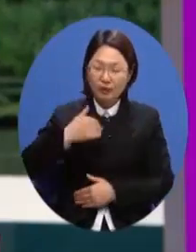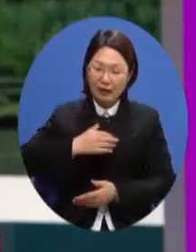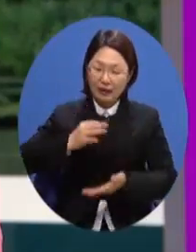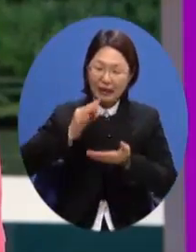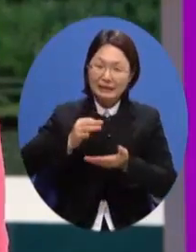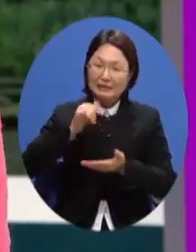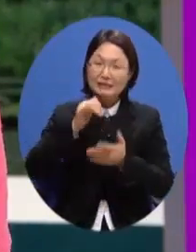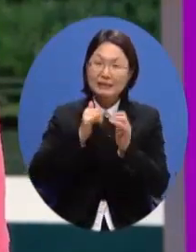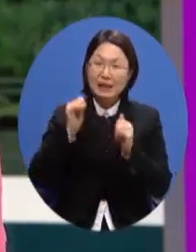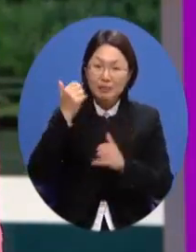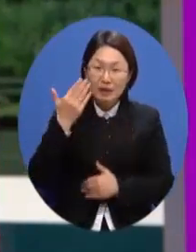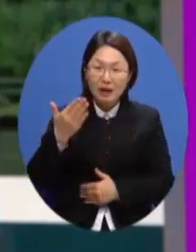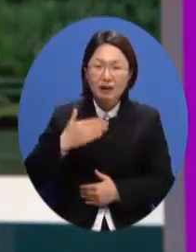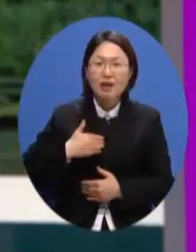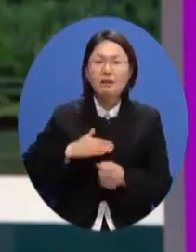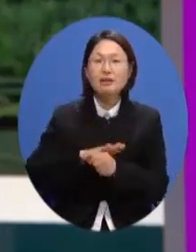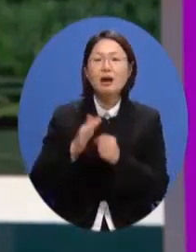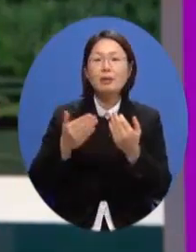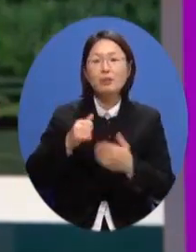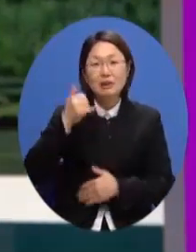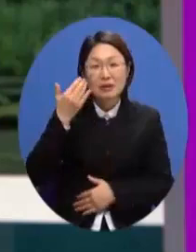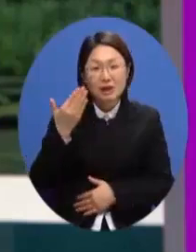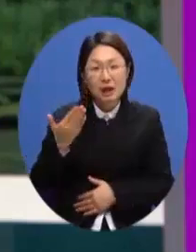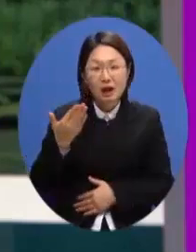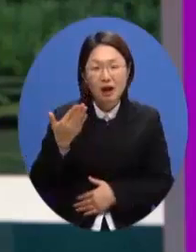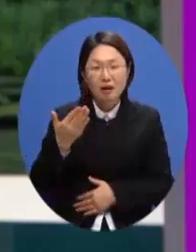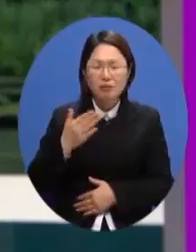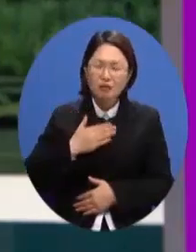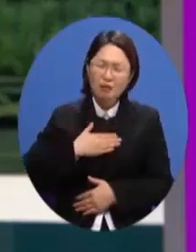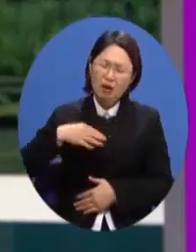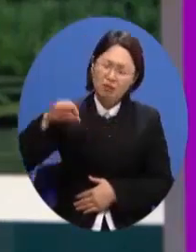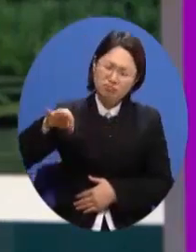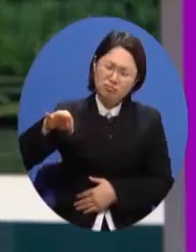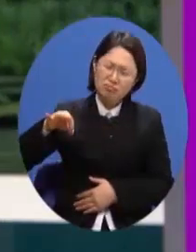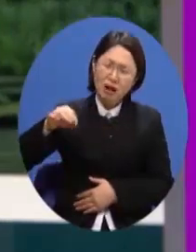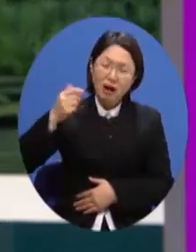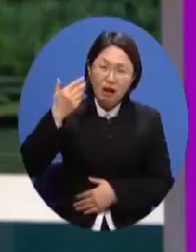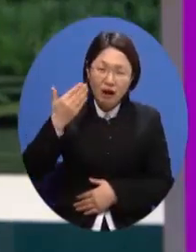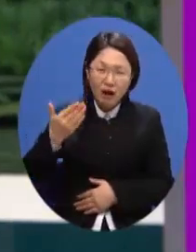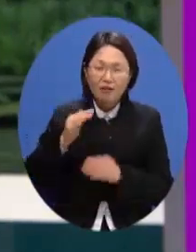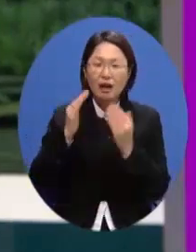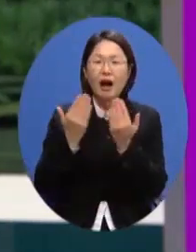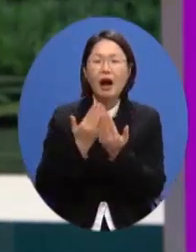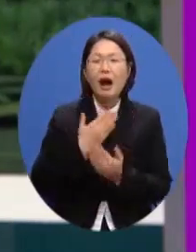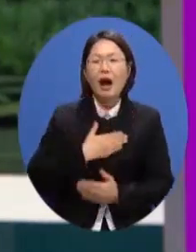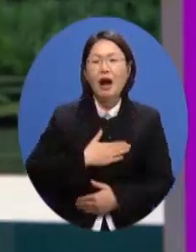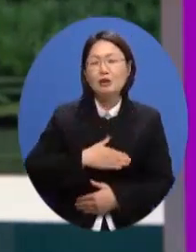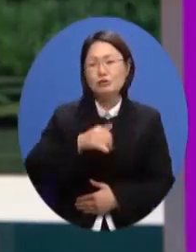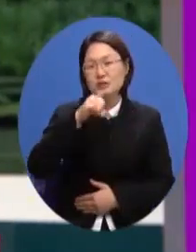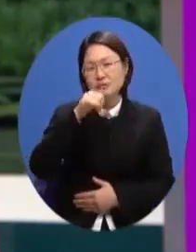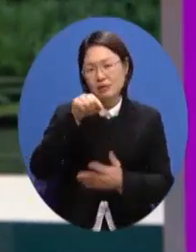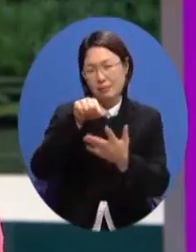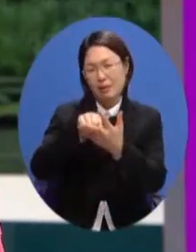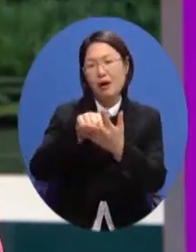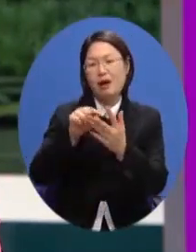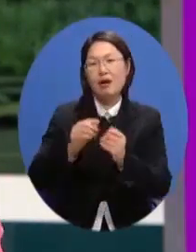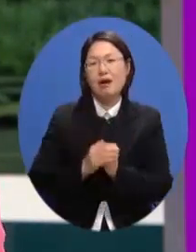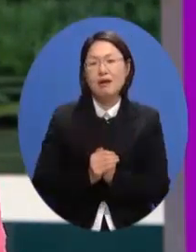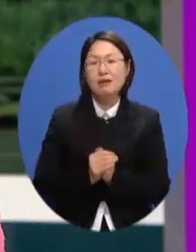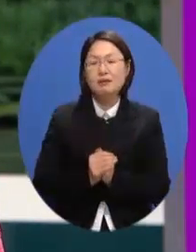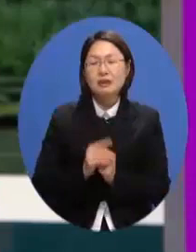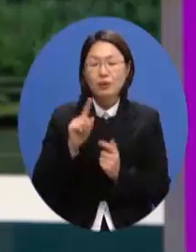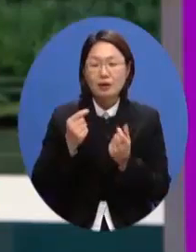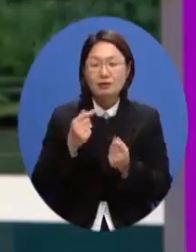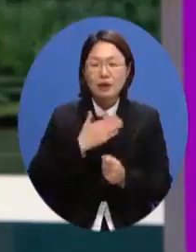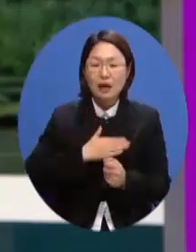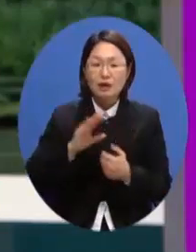사람인가, 내가 사랑받고 있는가, 아니면 난 별게 아닌가, 그걸 알게 됐다라는 거예요. 그래서 이렇게 알게